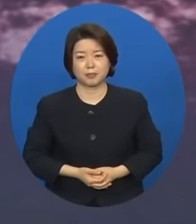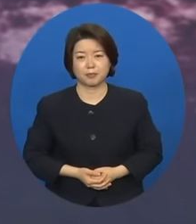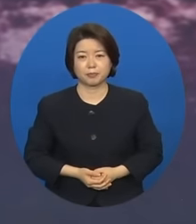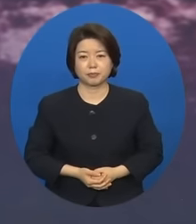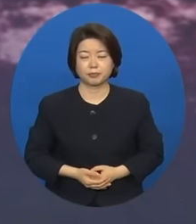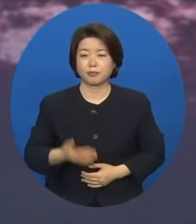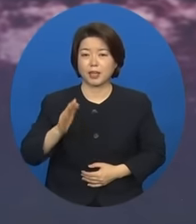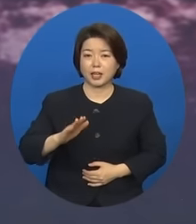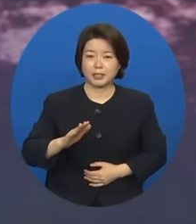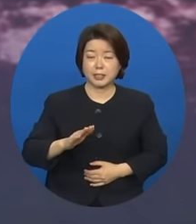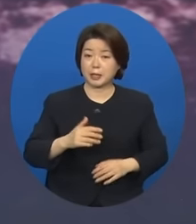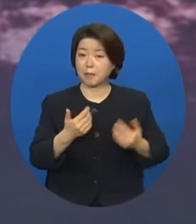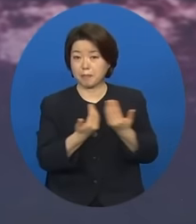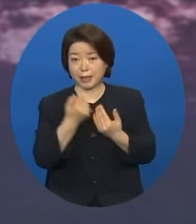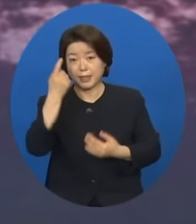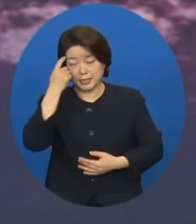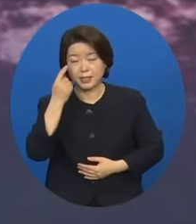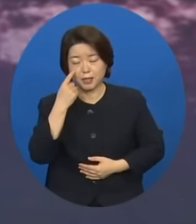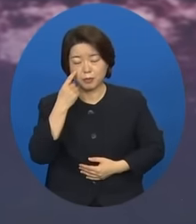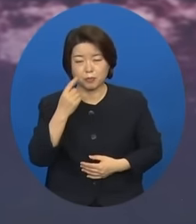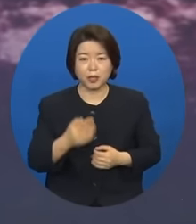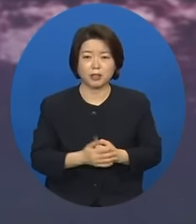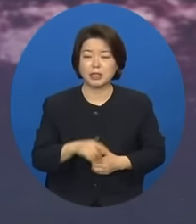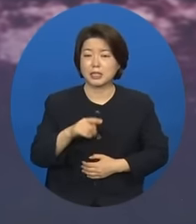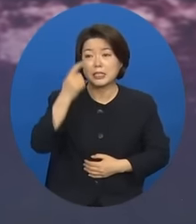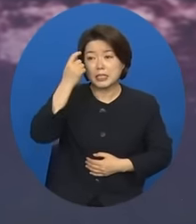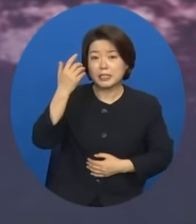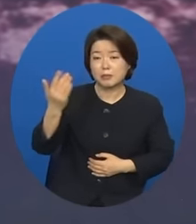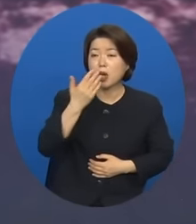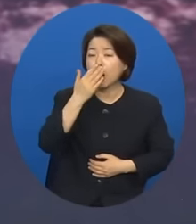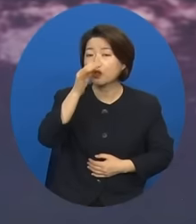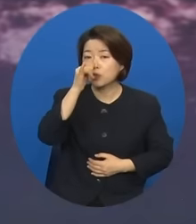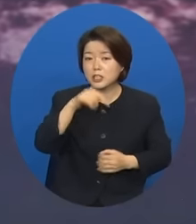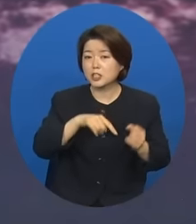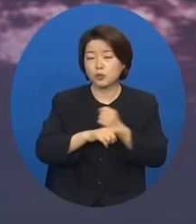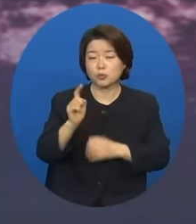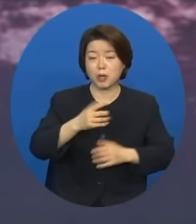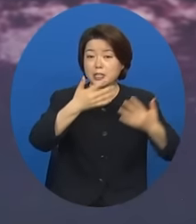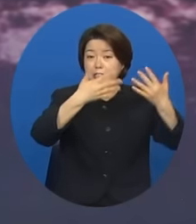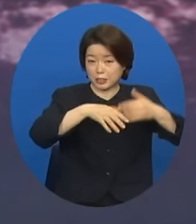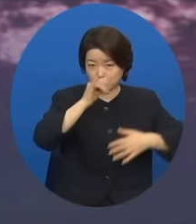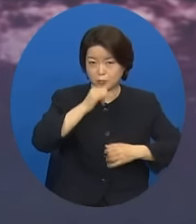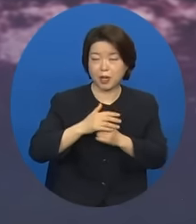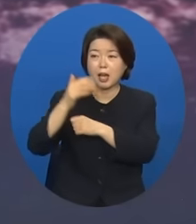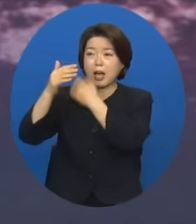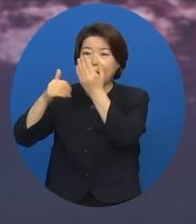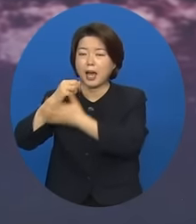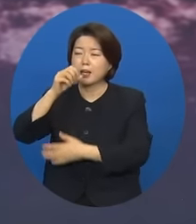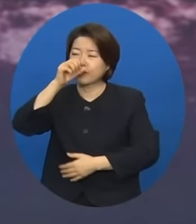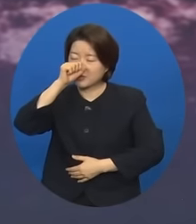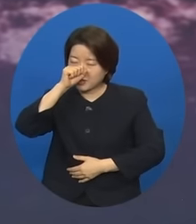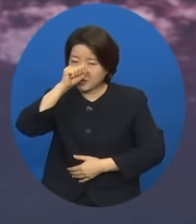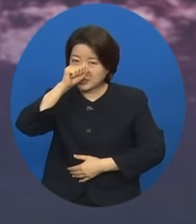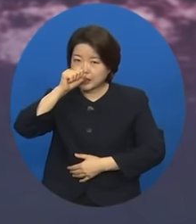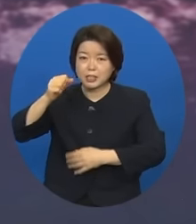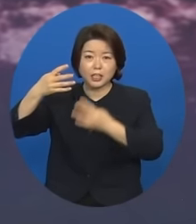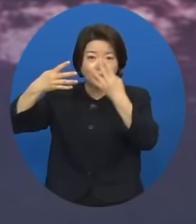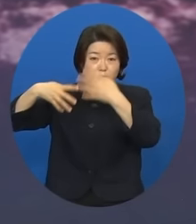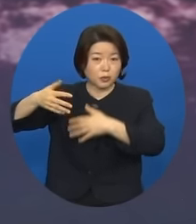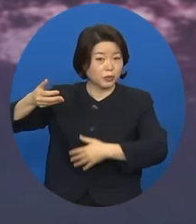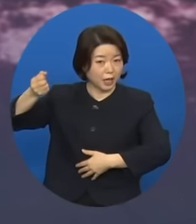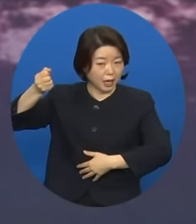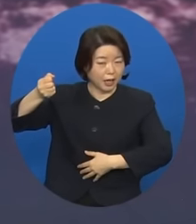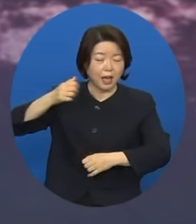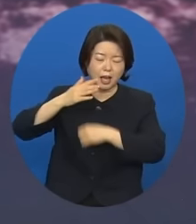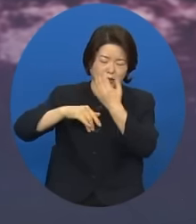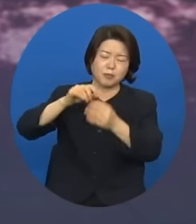근데 여러분 반대로 생각하면 그렇지 않아요이 질문을 할 수 있는 이유는 그 전제가 있어요 하나님은 선하시다 하나님이 선하신 분